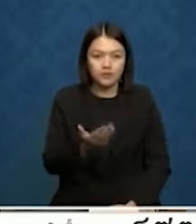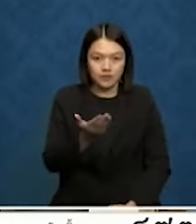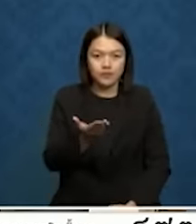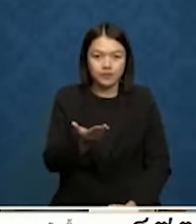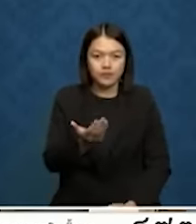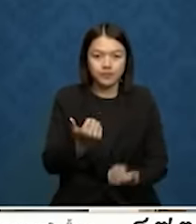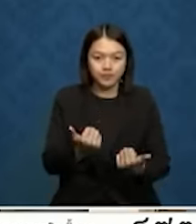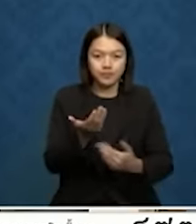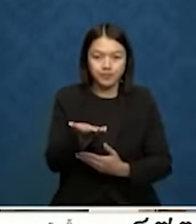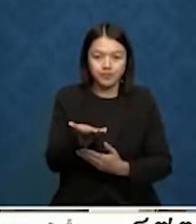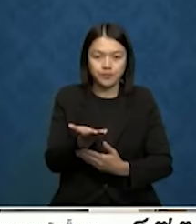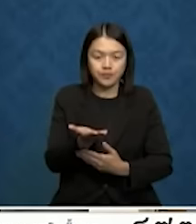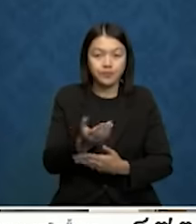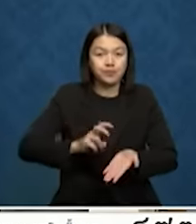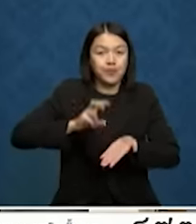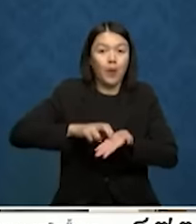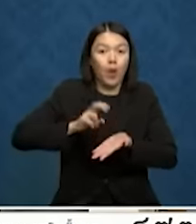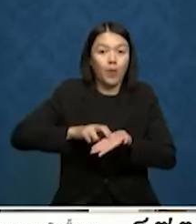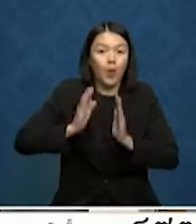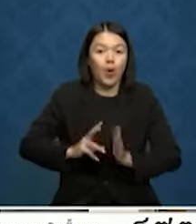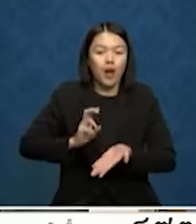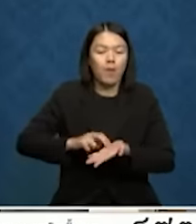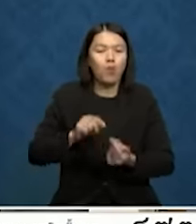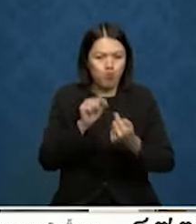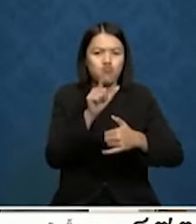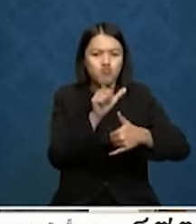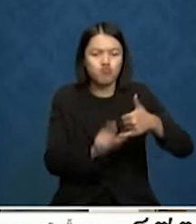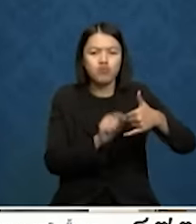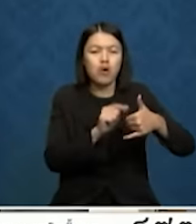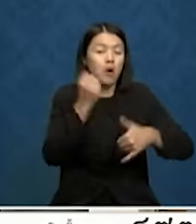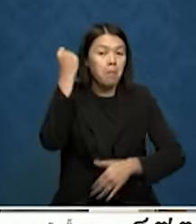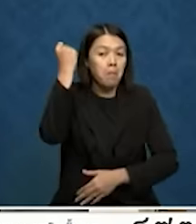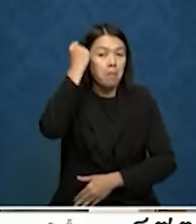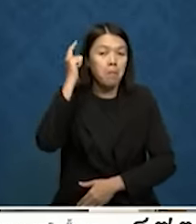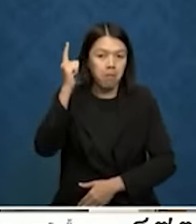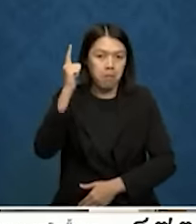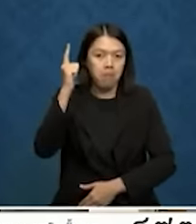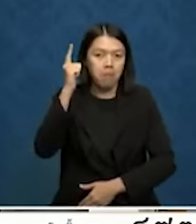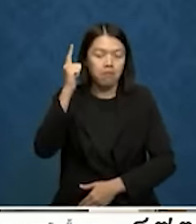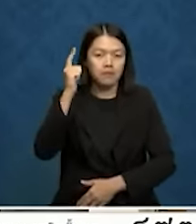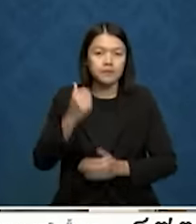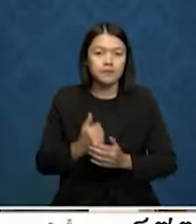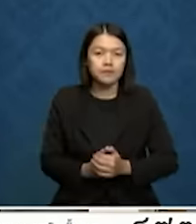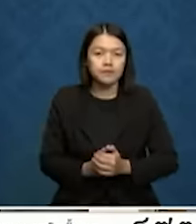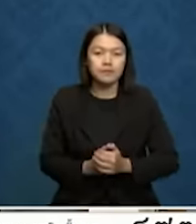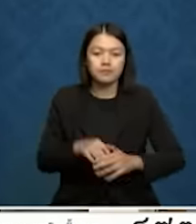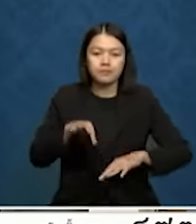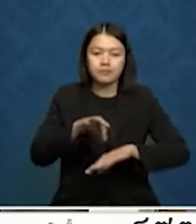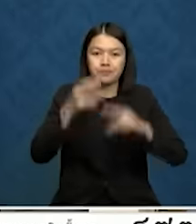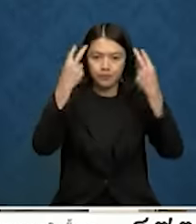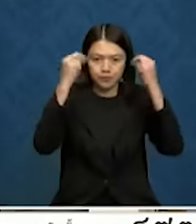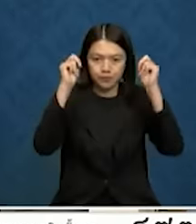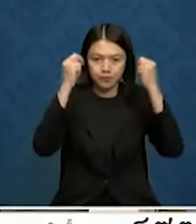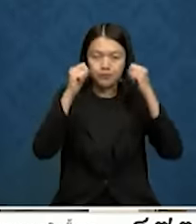ครับผู้ที่ต้องการรับรองว่าสมควรให้นางสาวแพทองธารชินวัตรเป็นนายกรัฐม